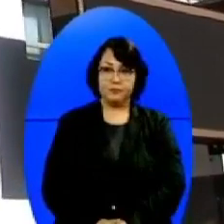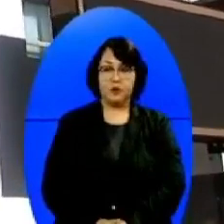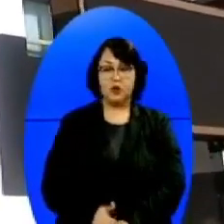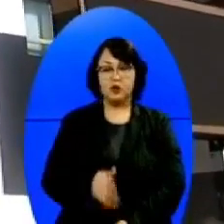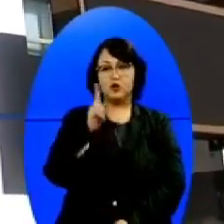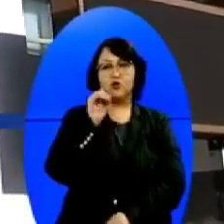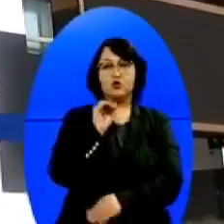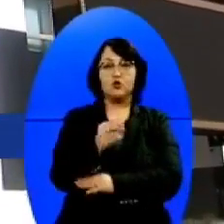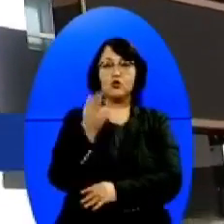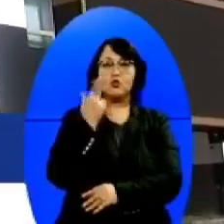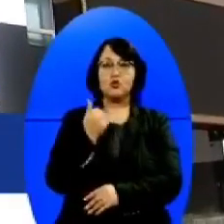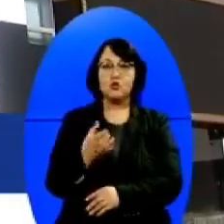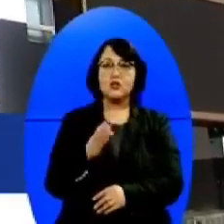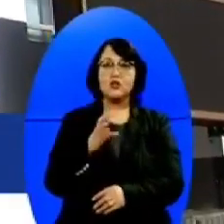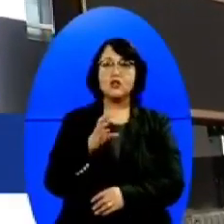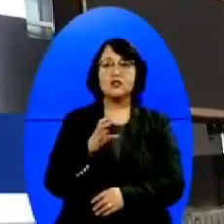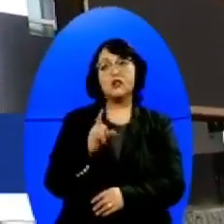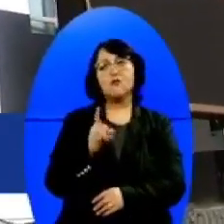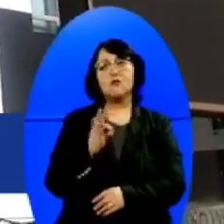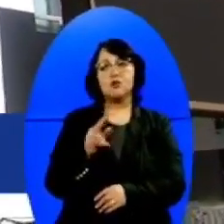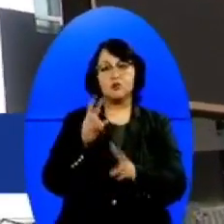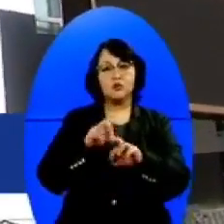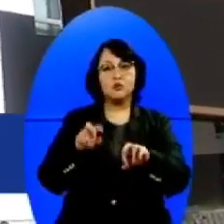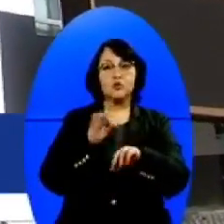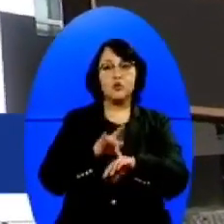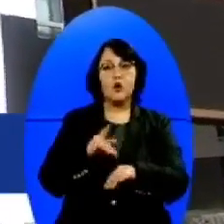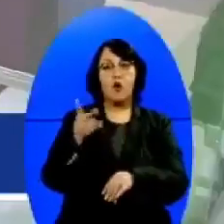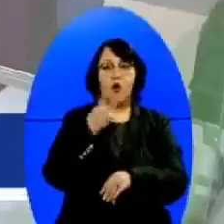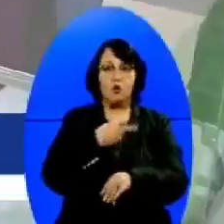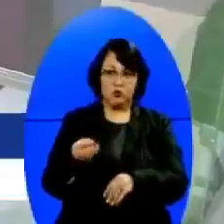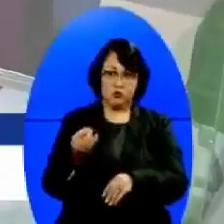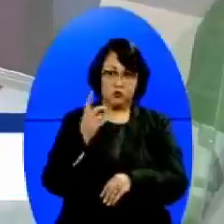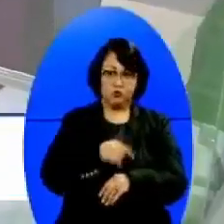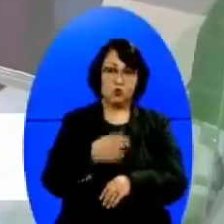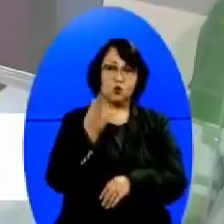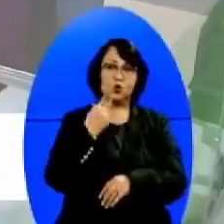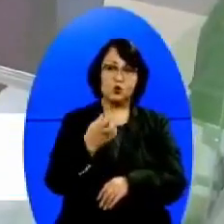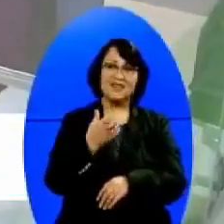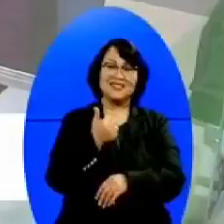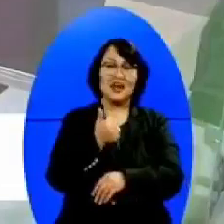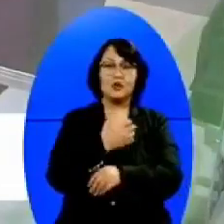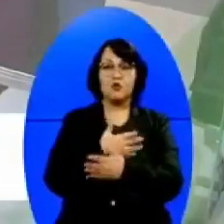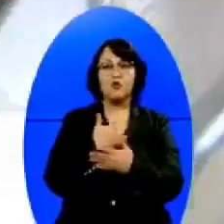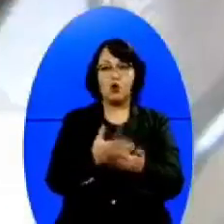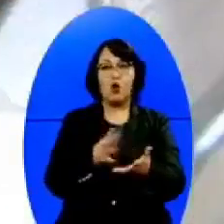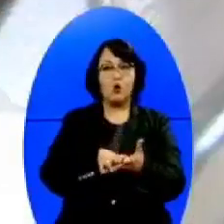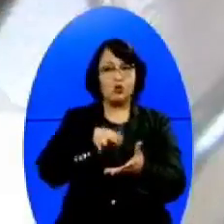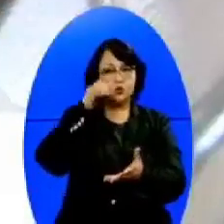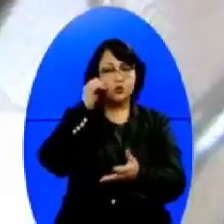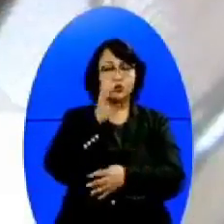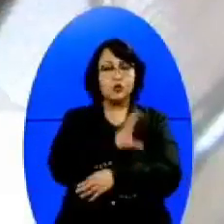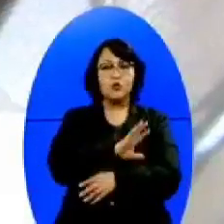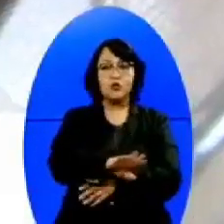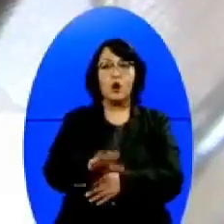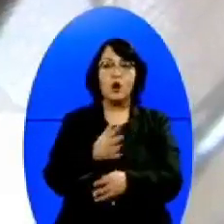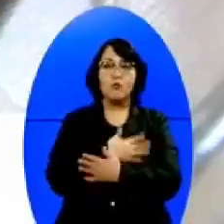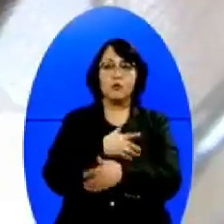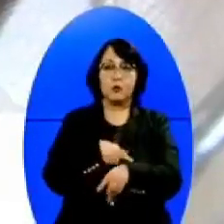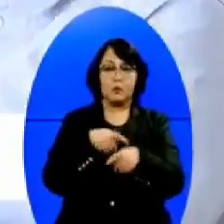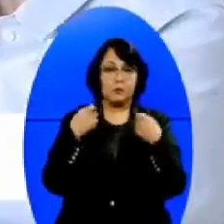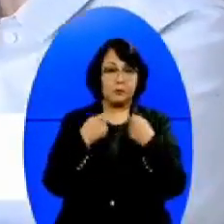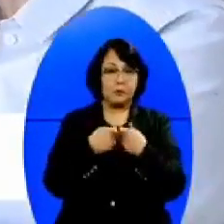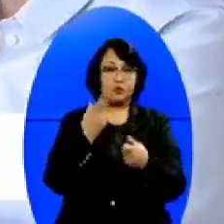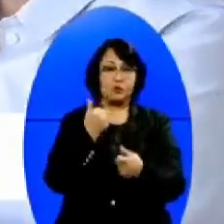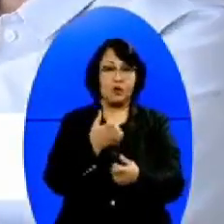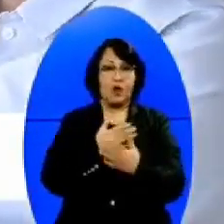Өдөрт дунджаар цус хэлбэлт судлалын төвд 150-200 хүн цусаа сайн дураараа өгдөг. Гэтэл оюутан сурагчдын амралтаа холбогдуулан цусаа хандуулах хүн 2 дахин